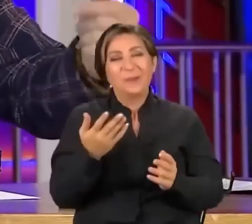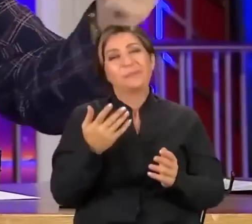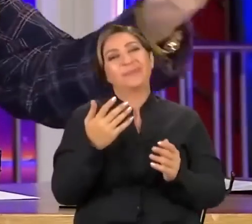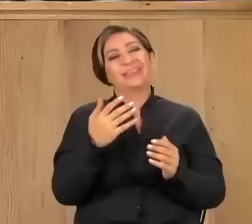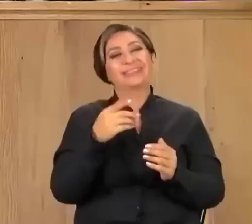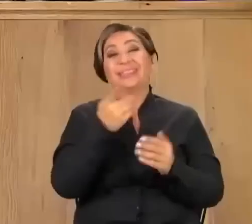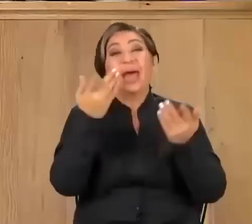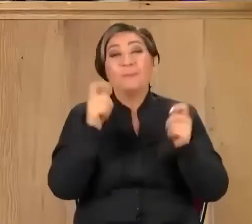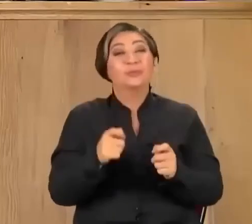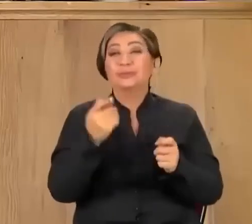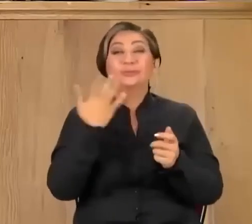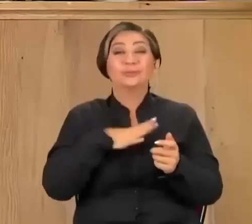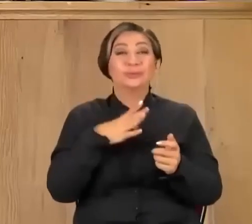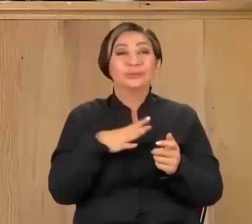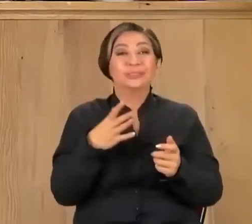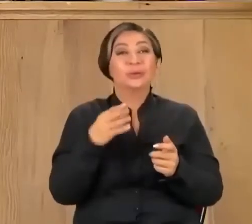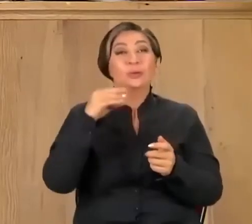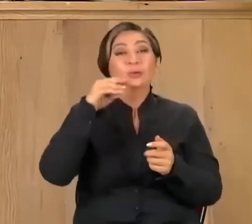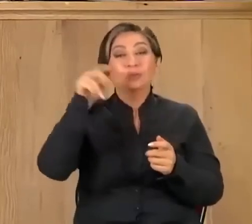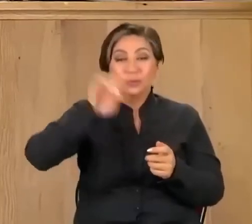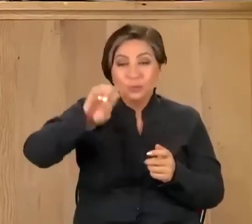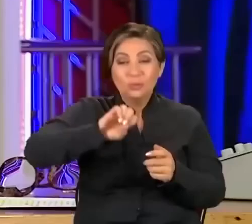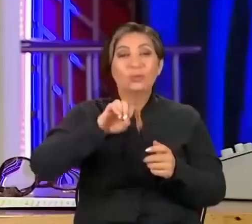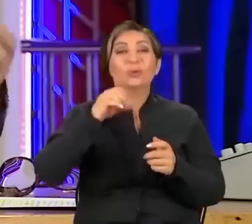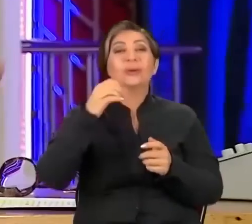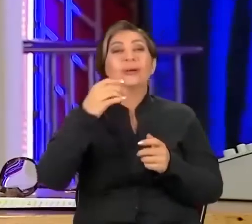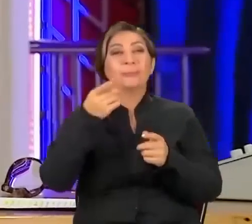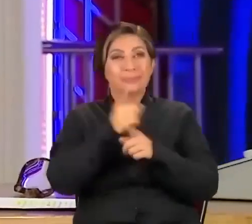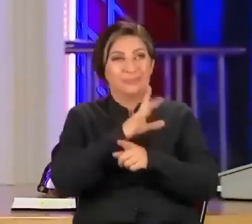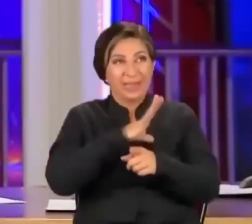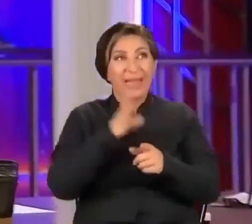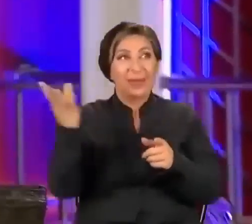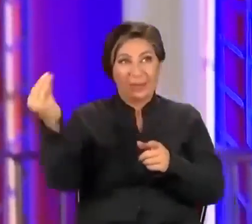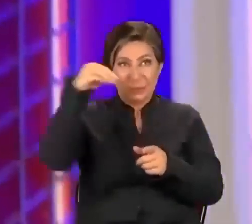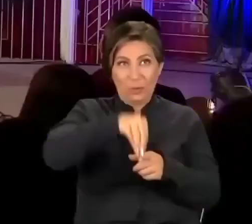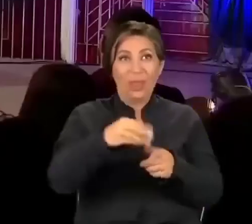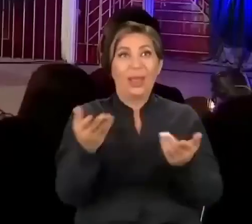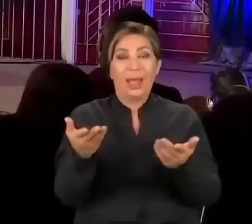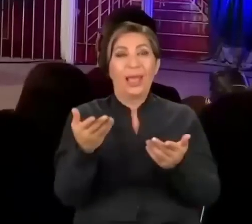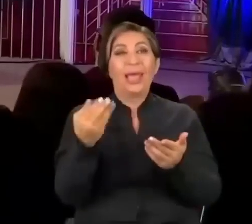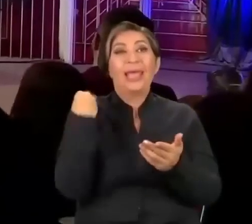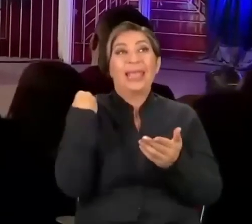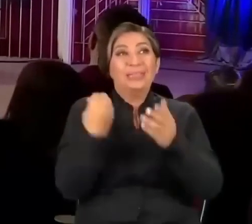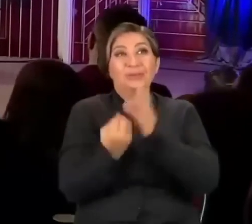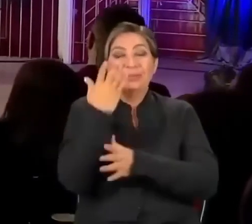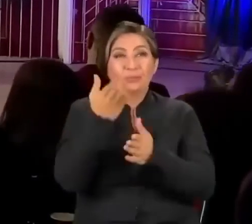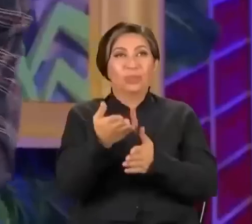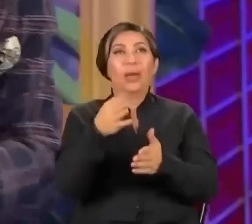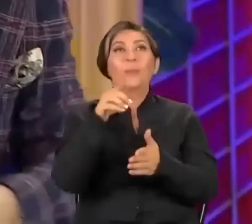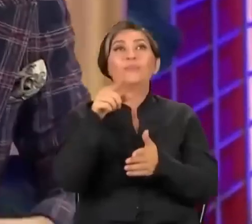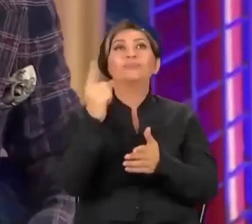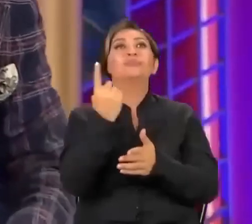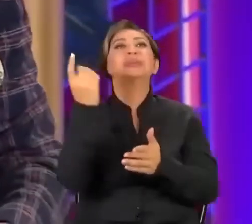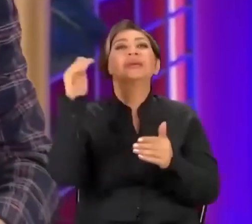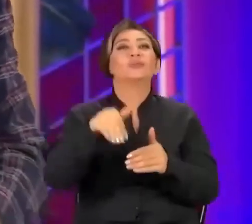ondan sonra ne yapmak istiyorsun? İşte tuzluk, biberlik yapmak istiyor. Var ya, getiriyorlar ya. Yeni çıktı bu da. Şöyle bir